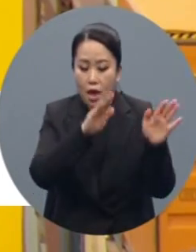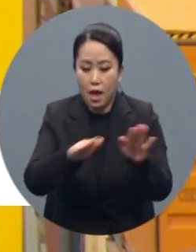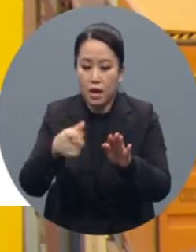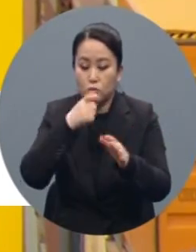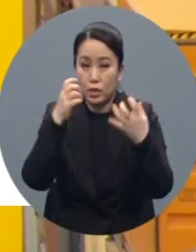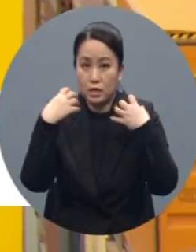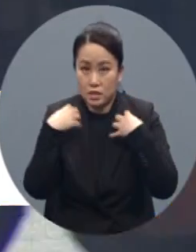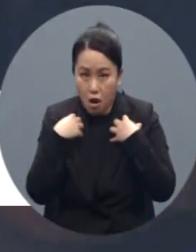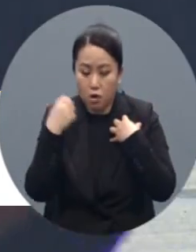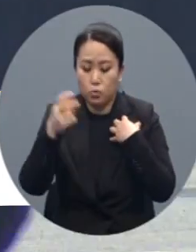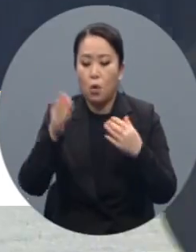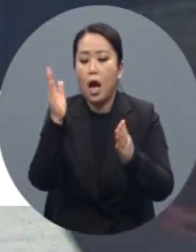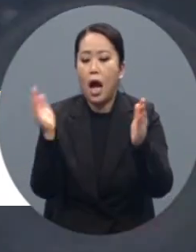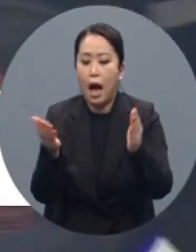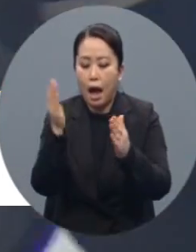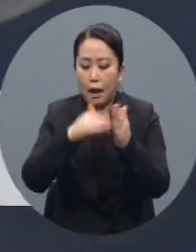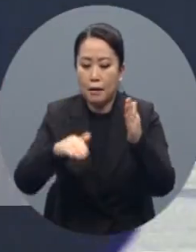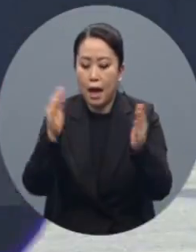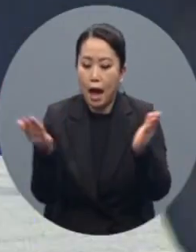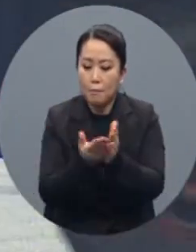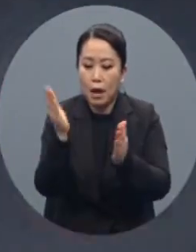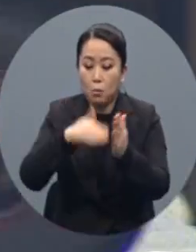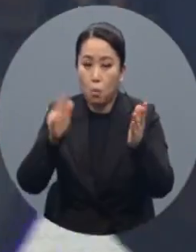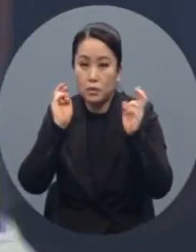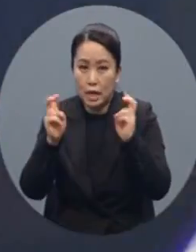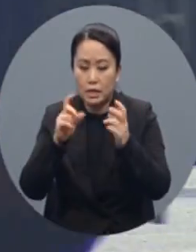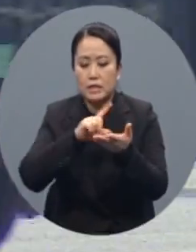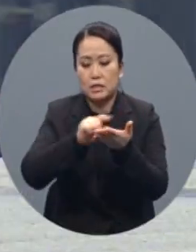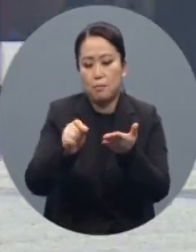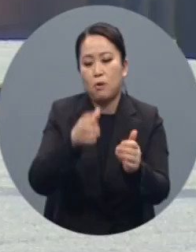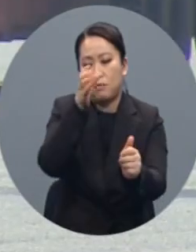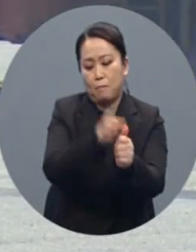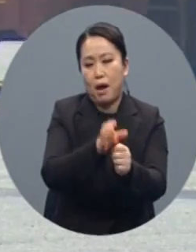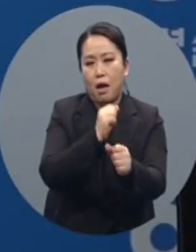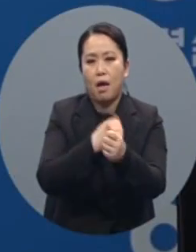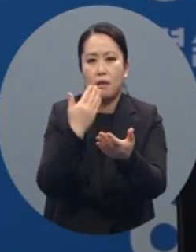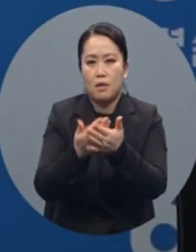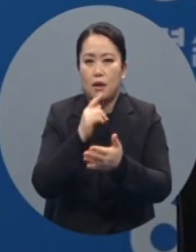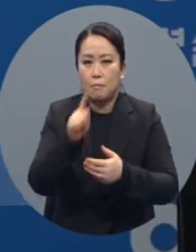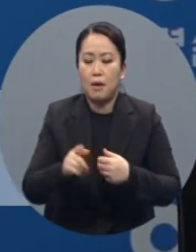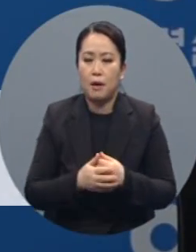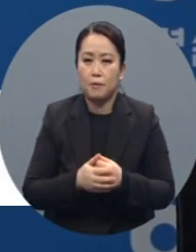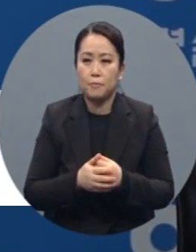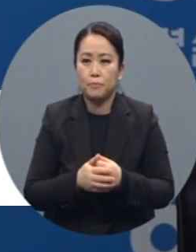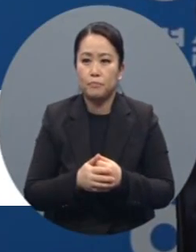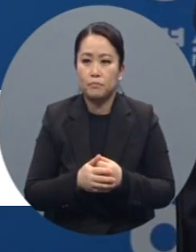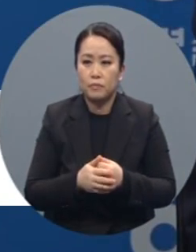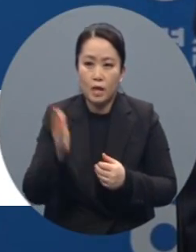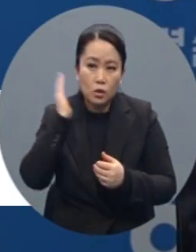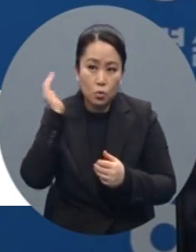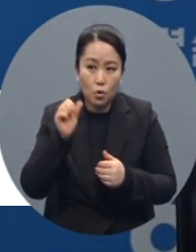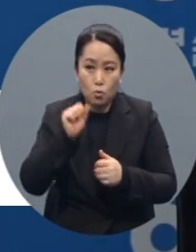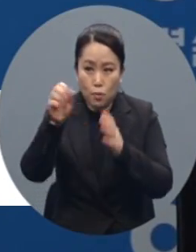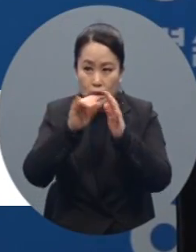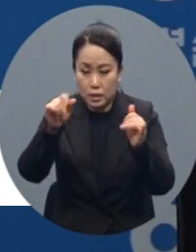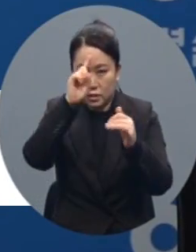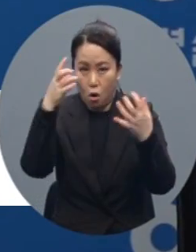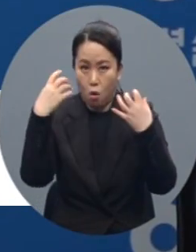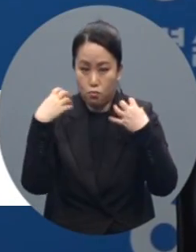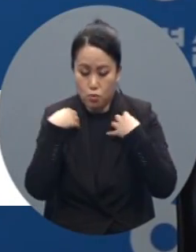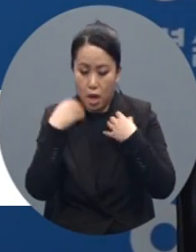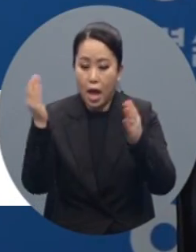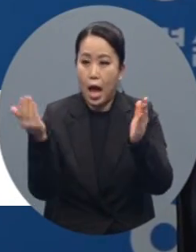지방 정부로 넘기는 공략 채택을 요청했습니다 대통령 후보들은 정보의 항만 민영화 음모 촉각